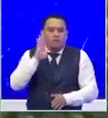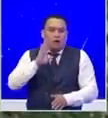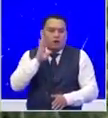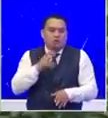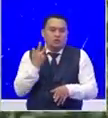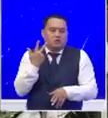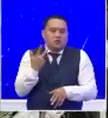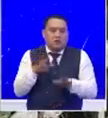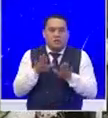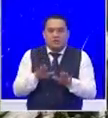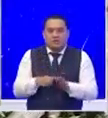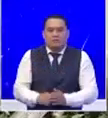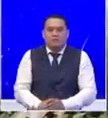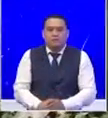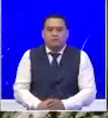водяные колонки.